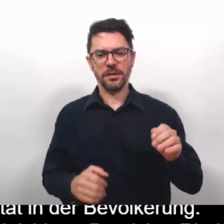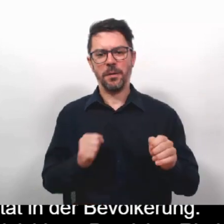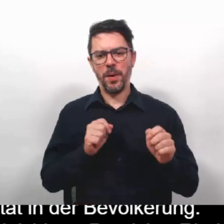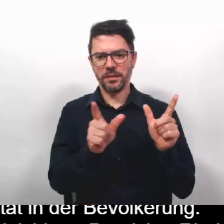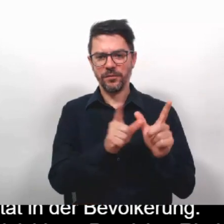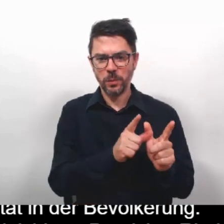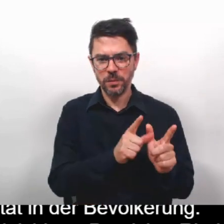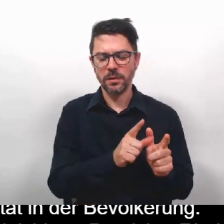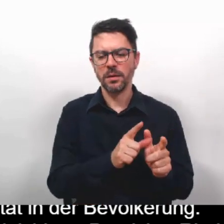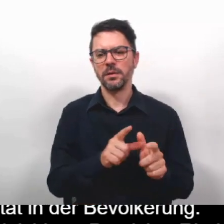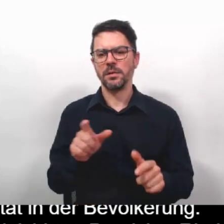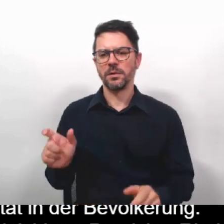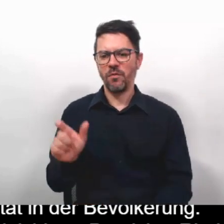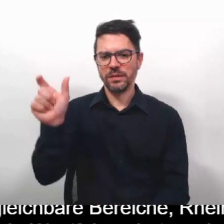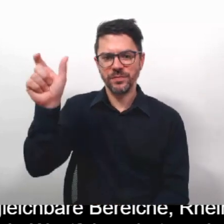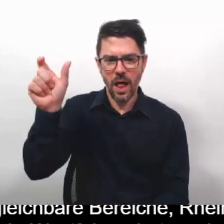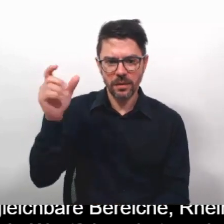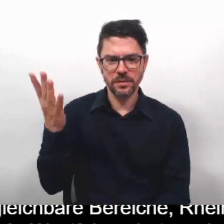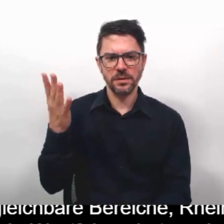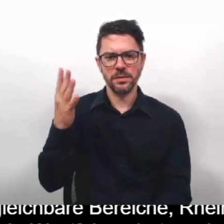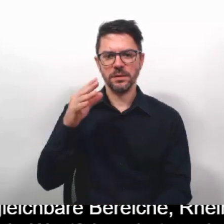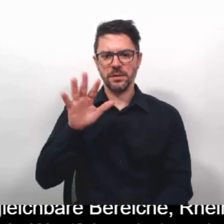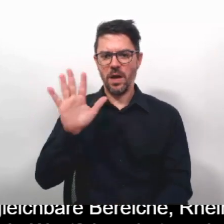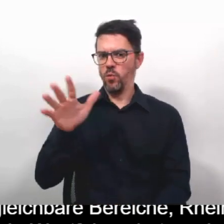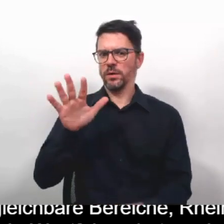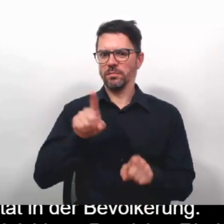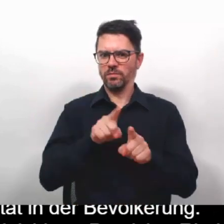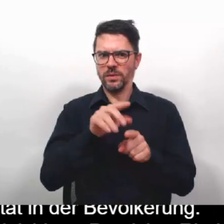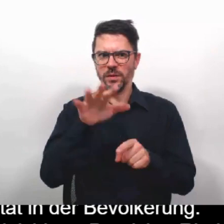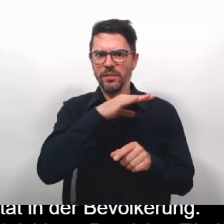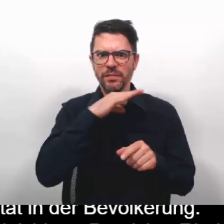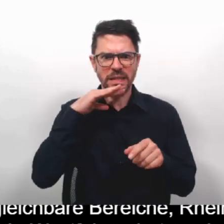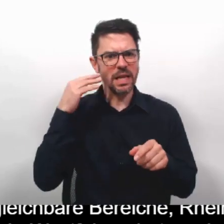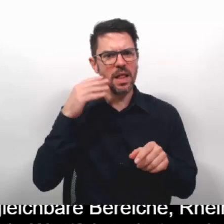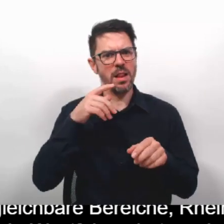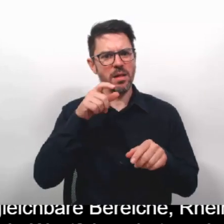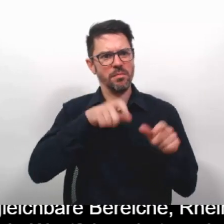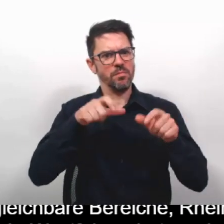die Dynamik betrifft, wenn Sie es mal vergleichen, jetzt mit anderen Großstädten,